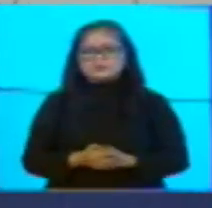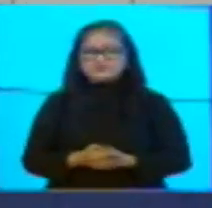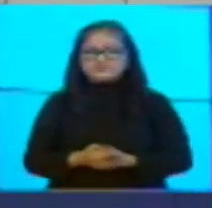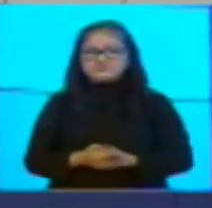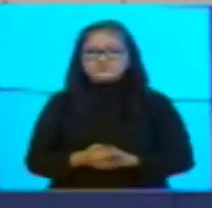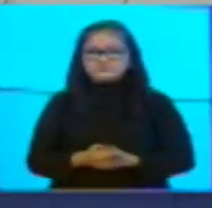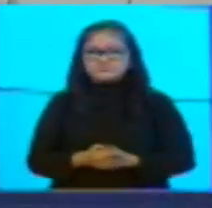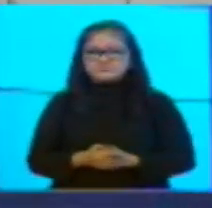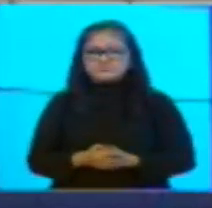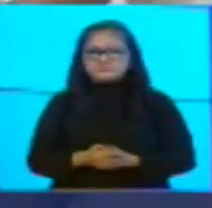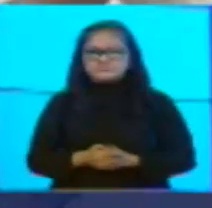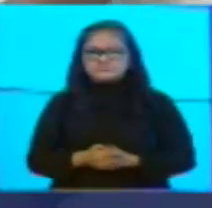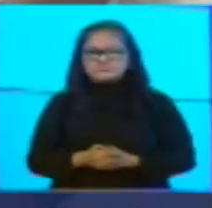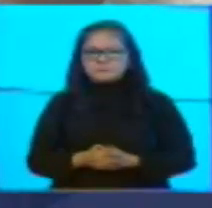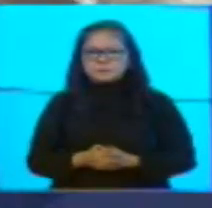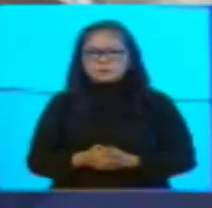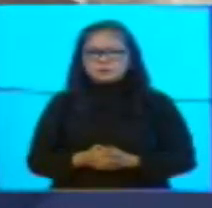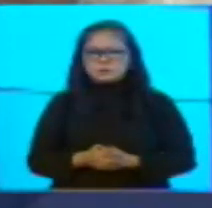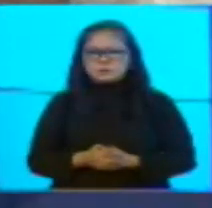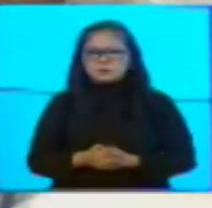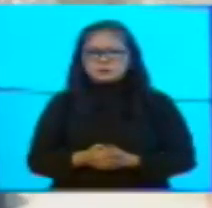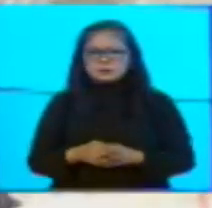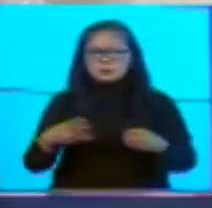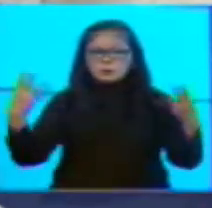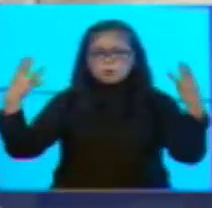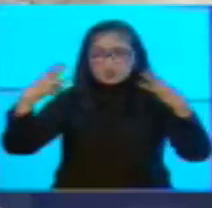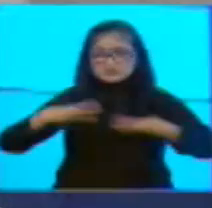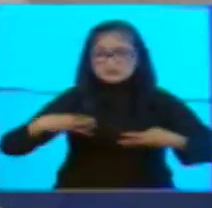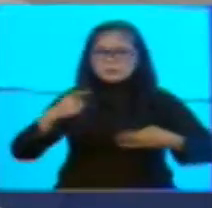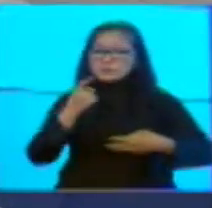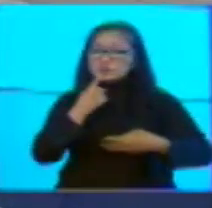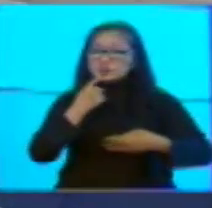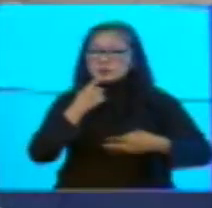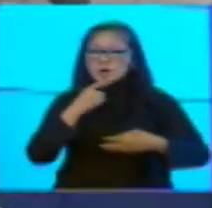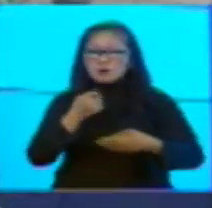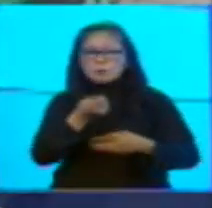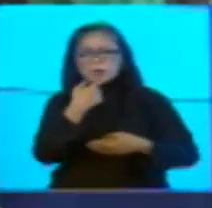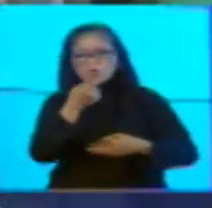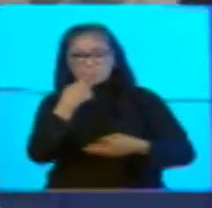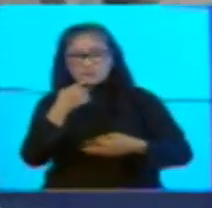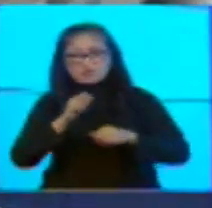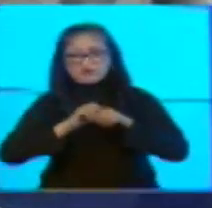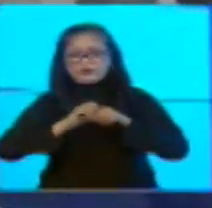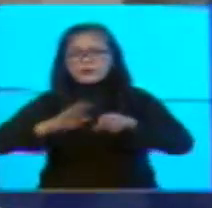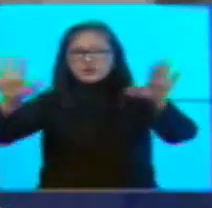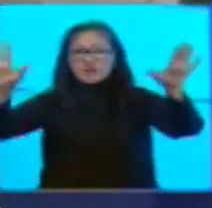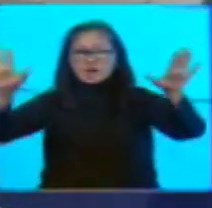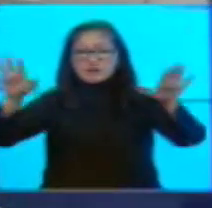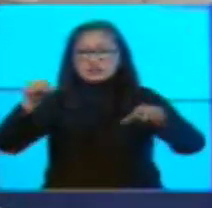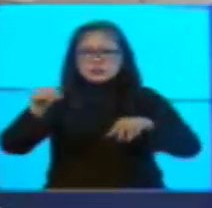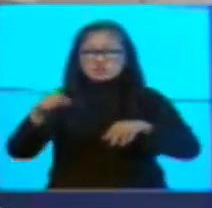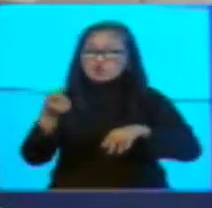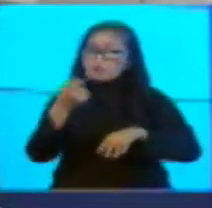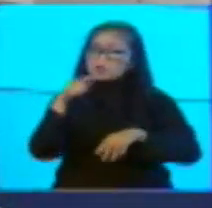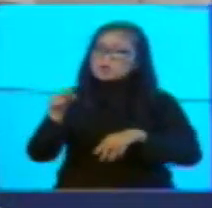Merebaknya pesan berantai yang tidak bertanggung jawab terkait sejumlah obat keras yang dianggap mampu mencegah dan mengobati COVID-19, warga pun banyak